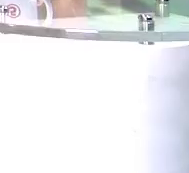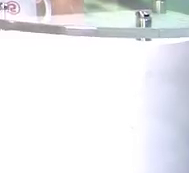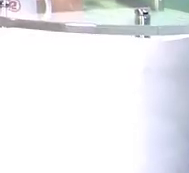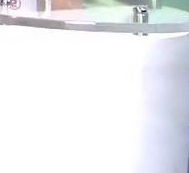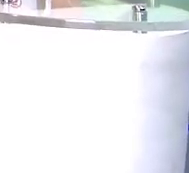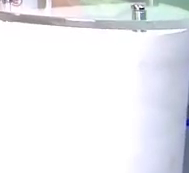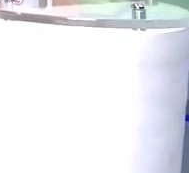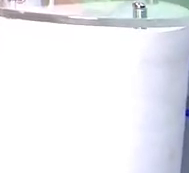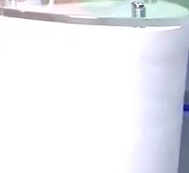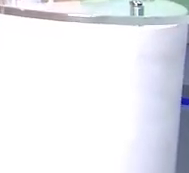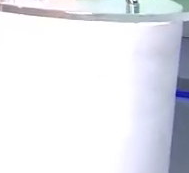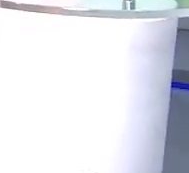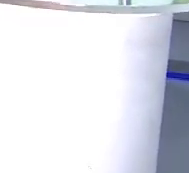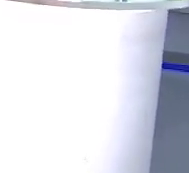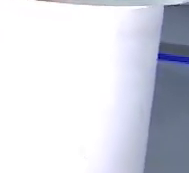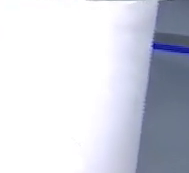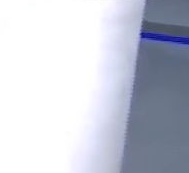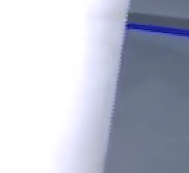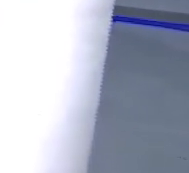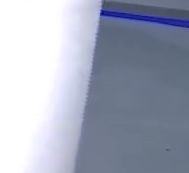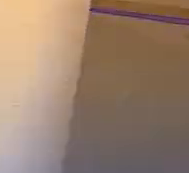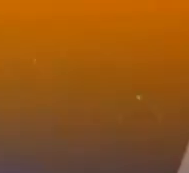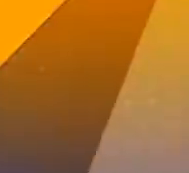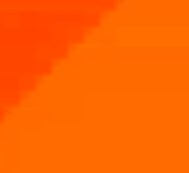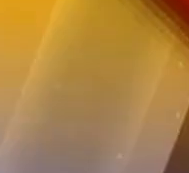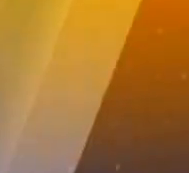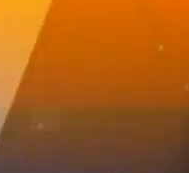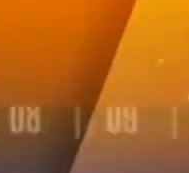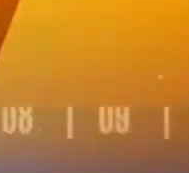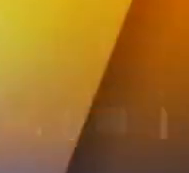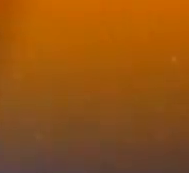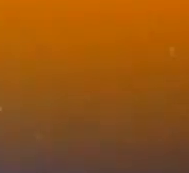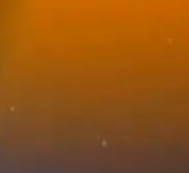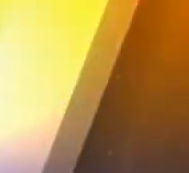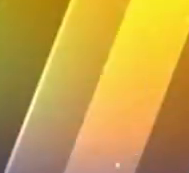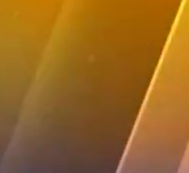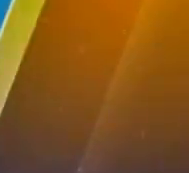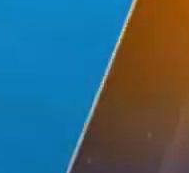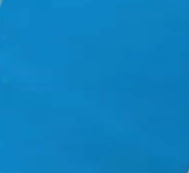balita at impormasyon dito sa Frontline sa umaga.